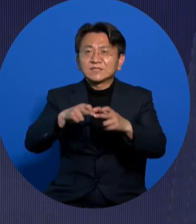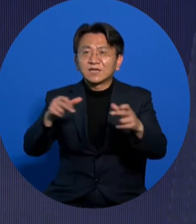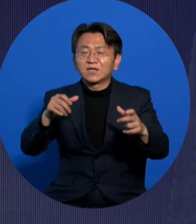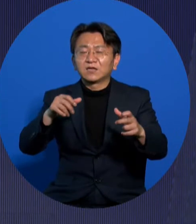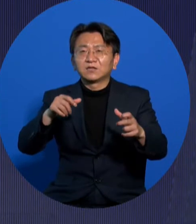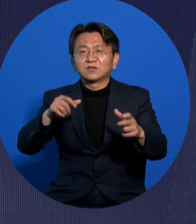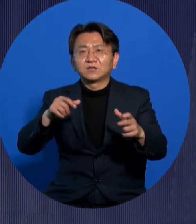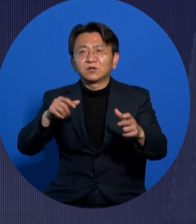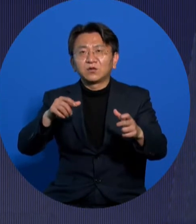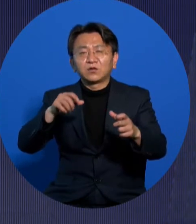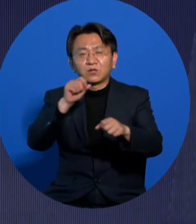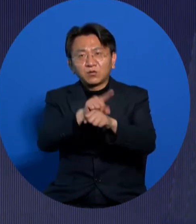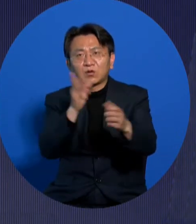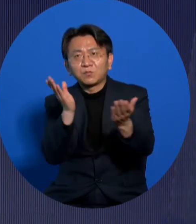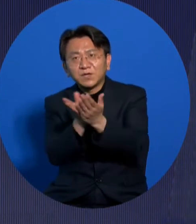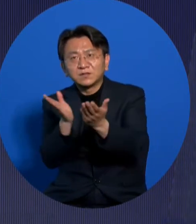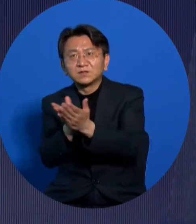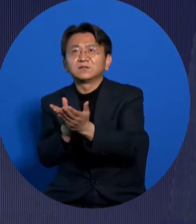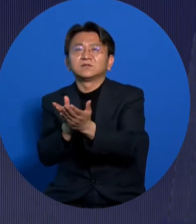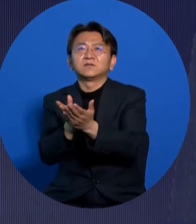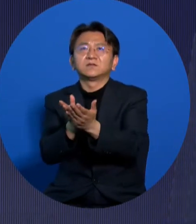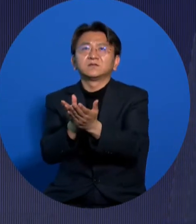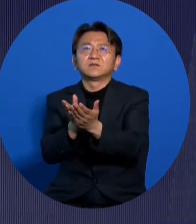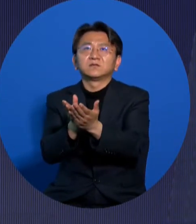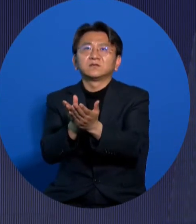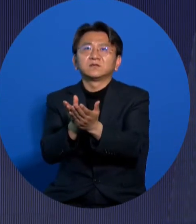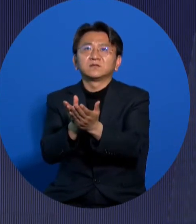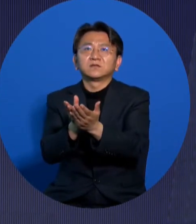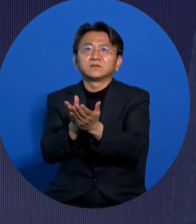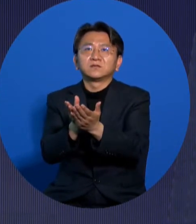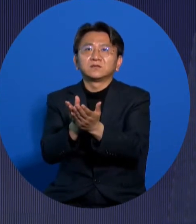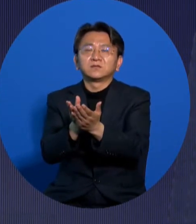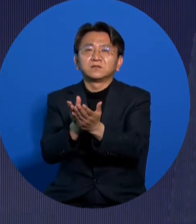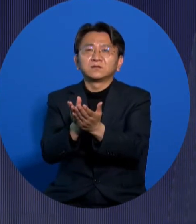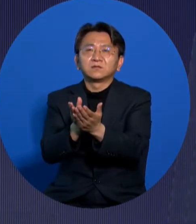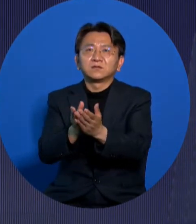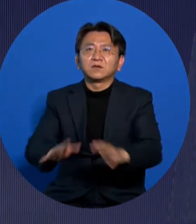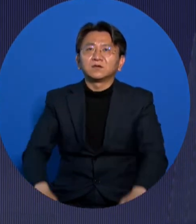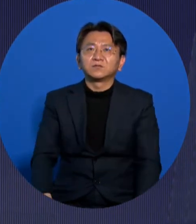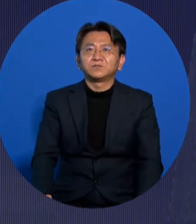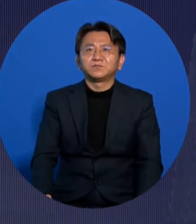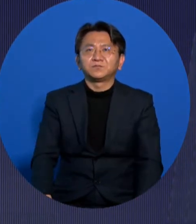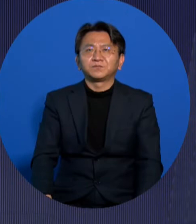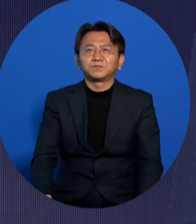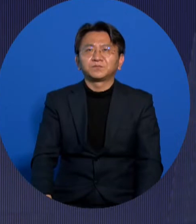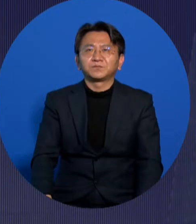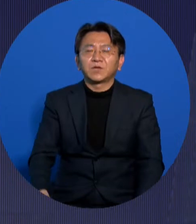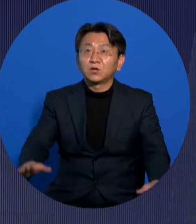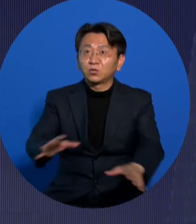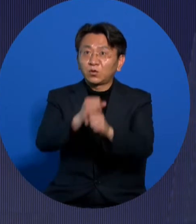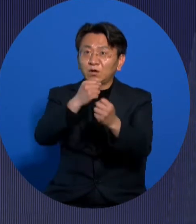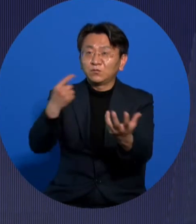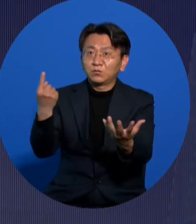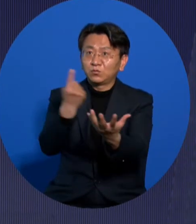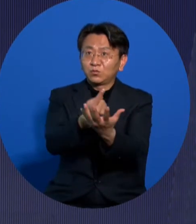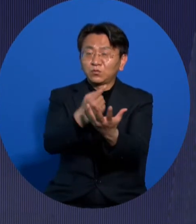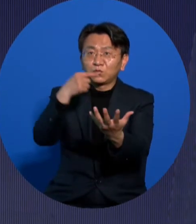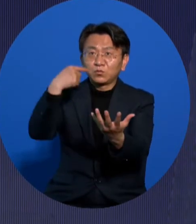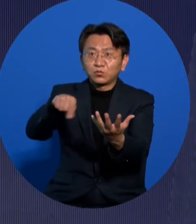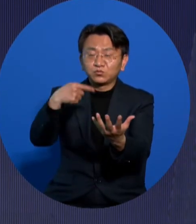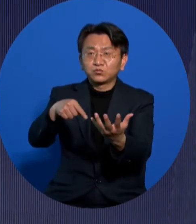반영한 교육 활동 및 일상생활 활동 신설, 통합교육 강화 및 특수교육